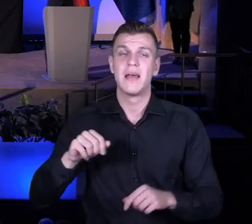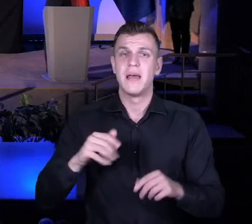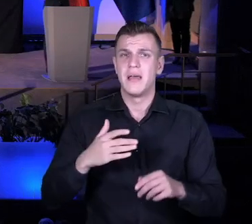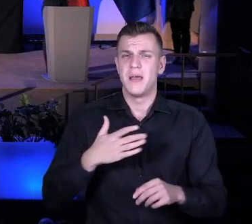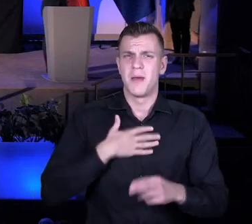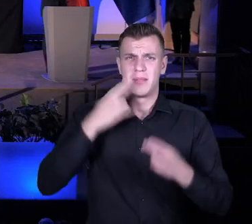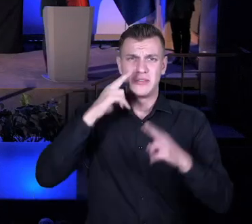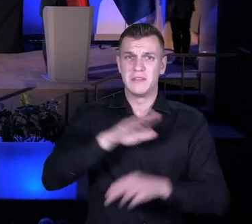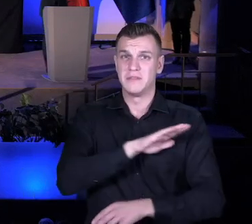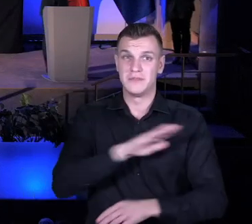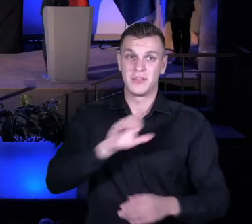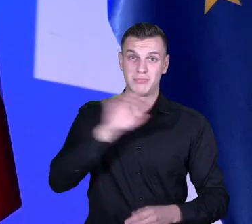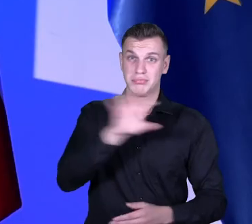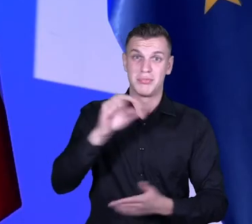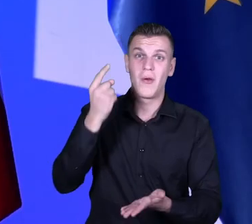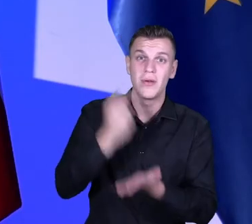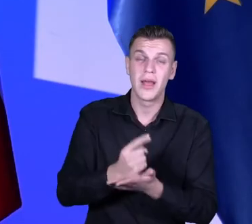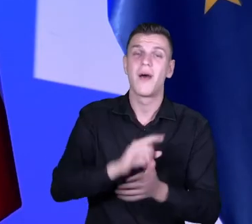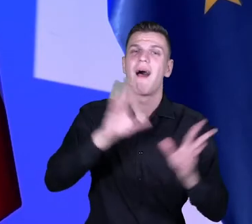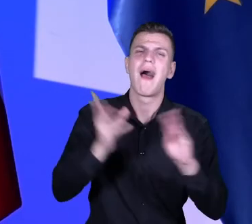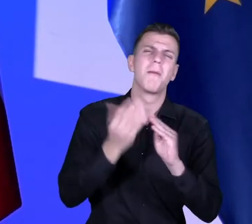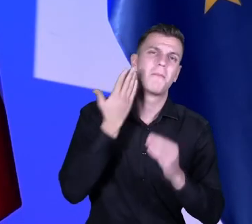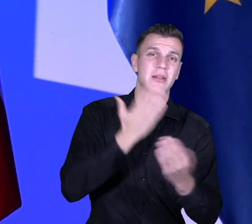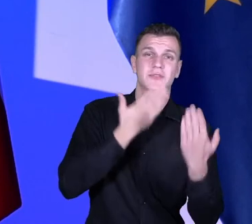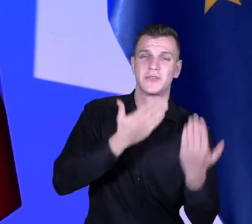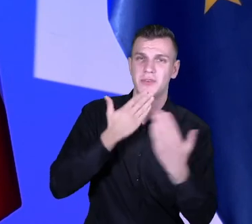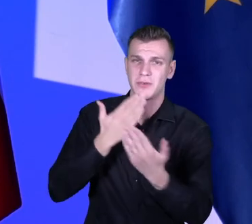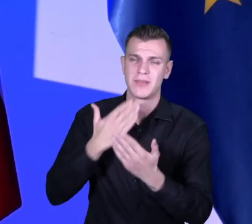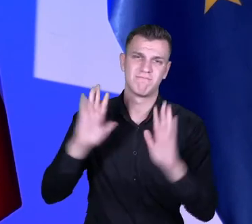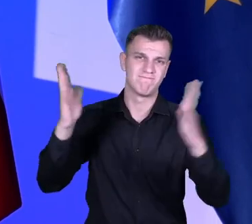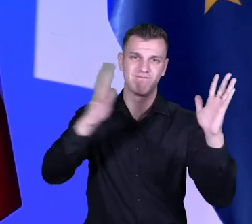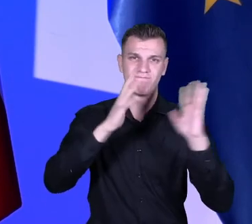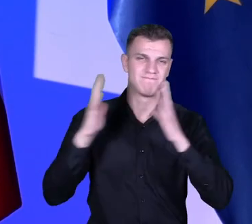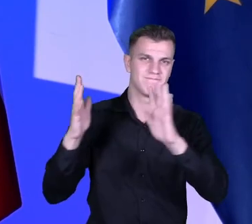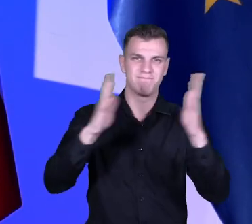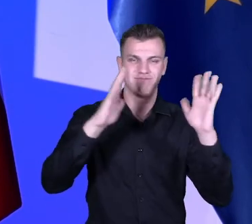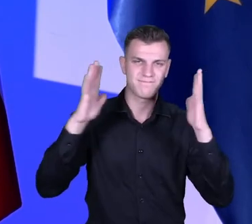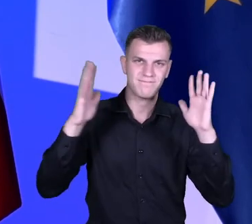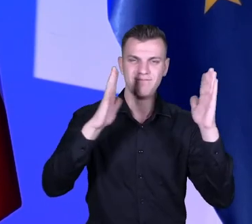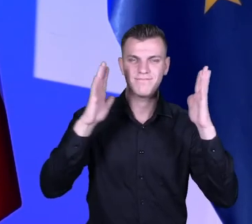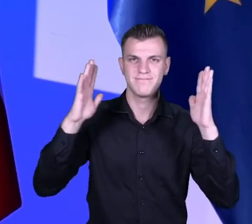wszystkim bardzo serdecznie dziękuję. Brawa dla was wszystkich. Super, dziękuję.